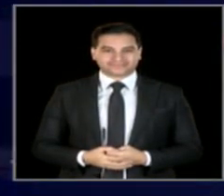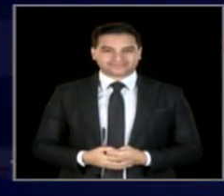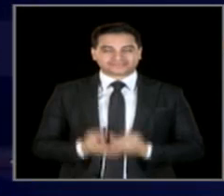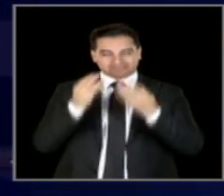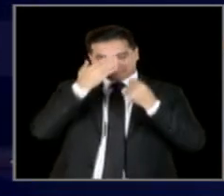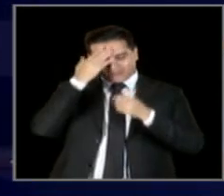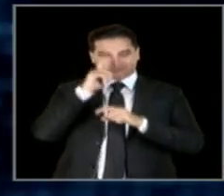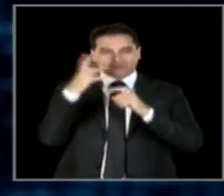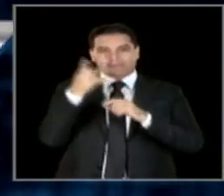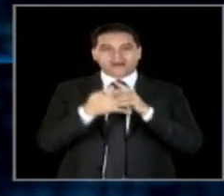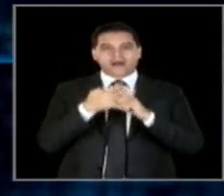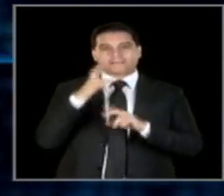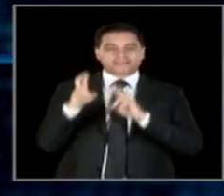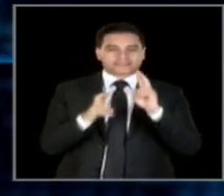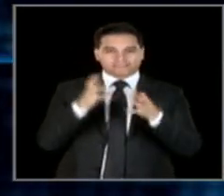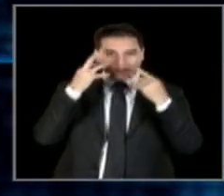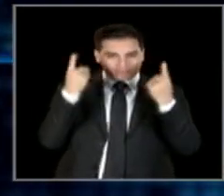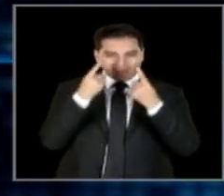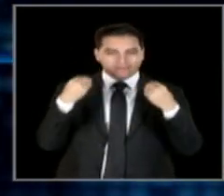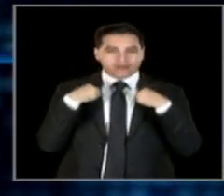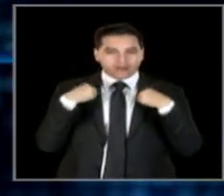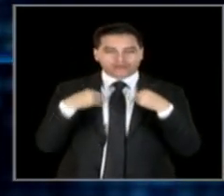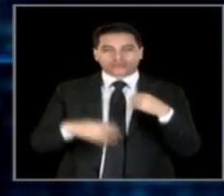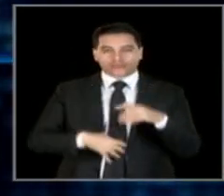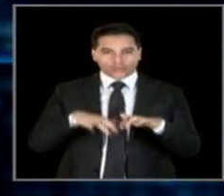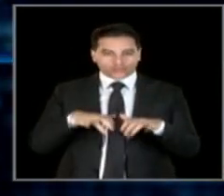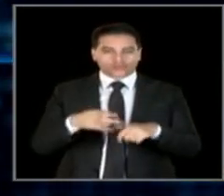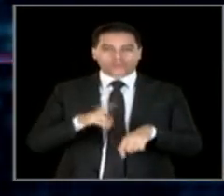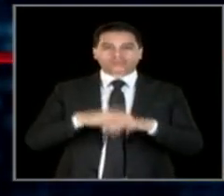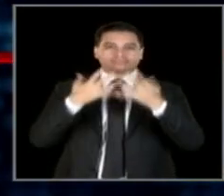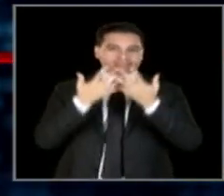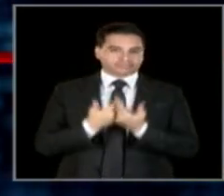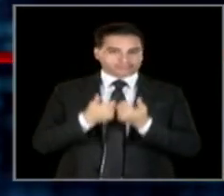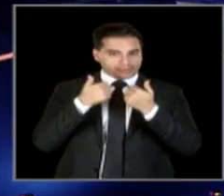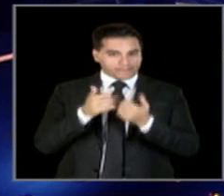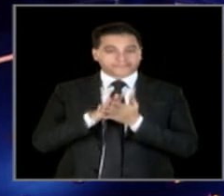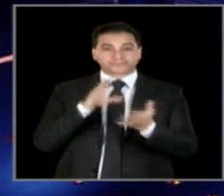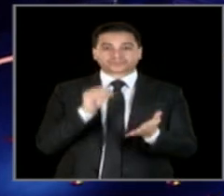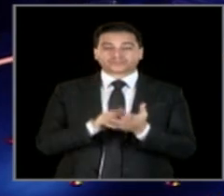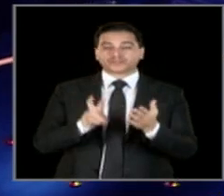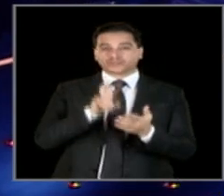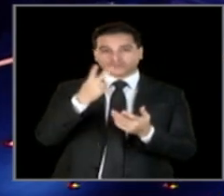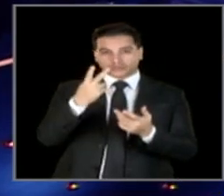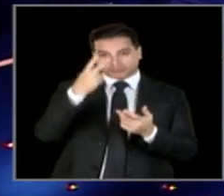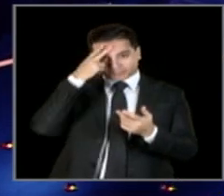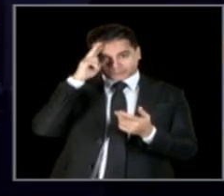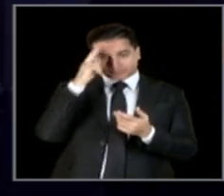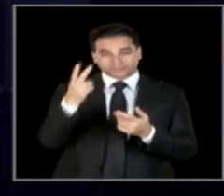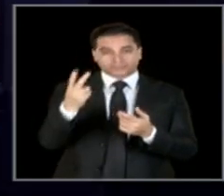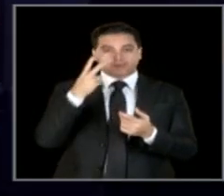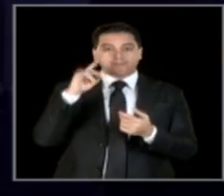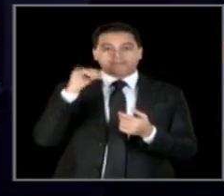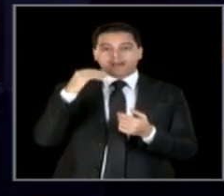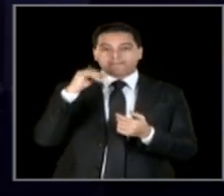فقره المعرفه 4 اسئله، معلومات عامة، رياضة، تكنولوجيا، وقدرات ذهنية. أول اتنين محمد